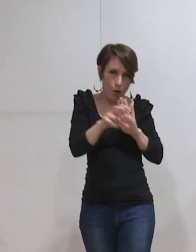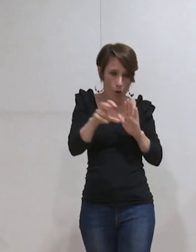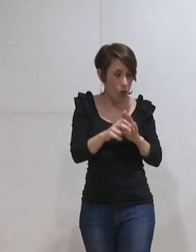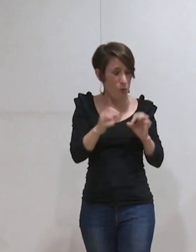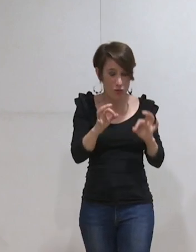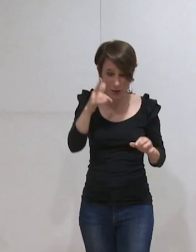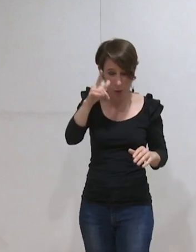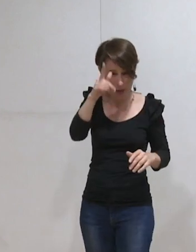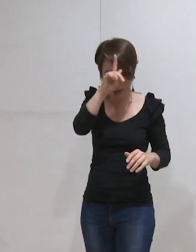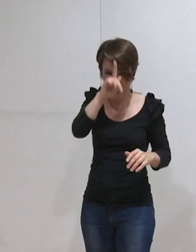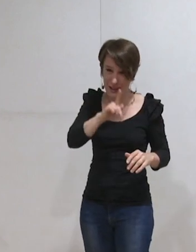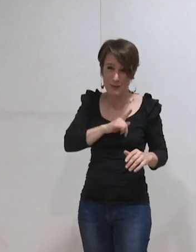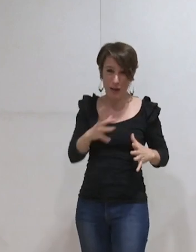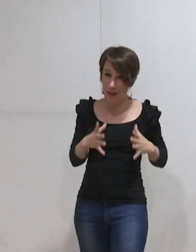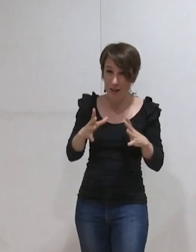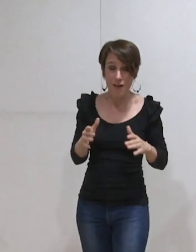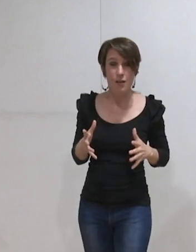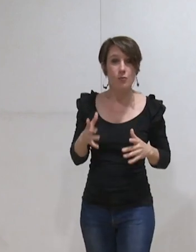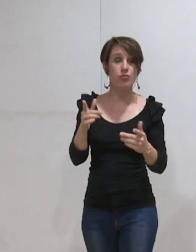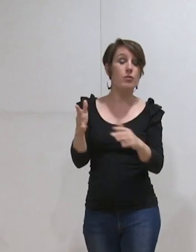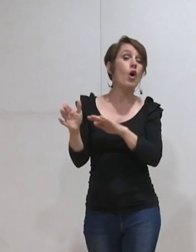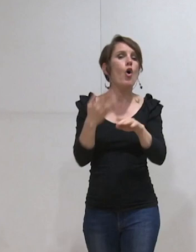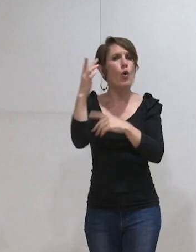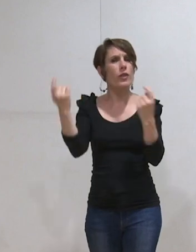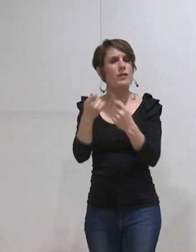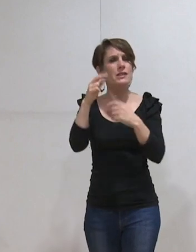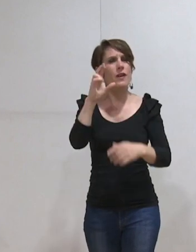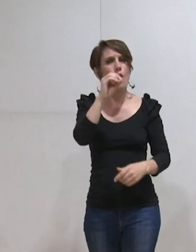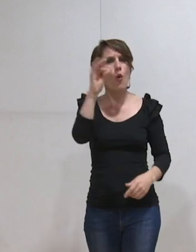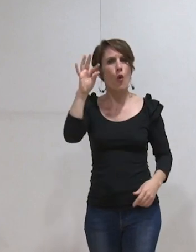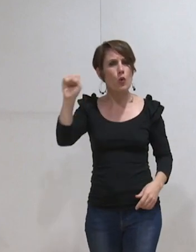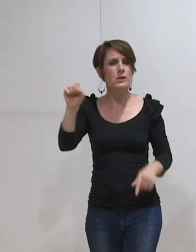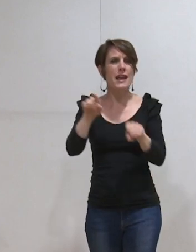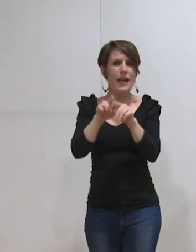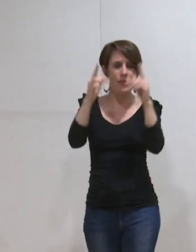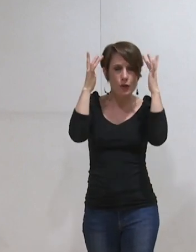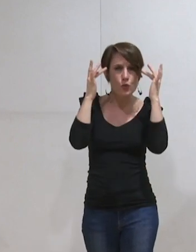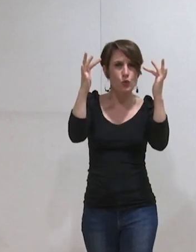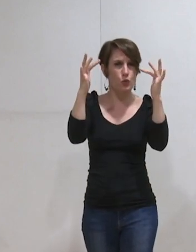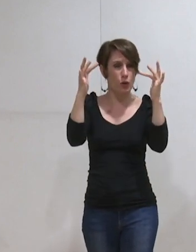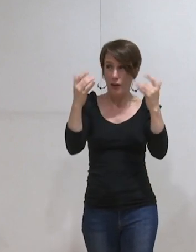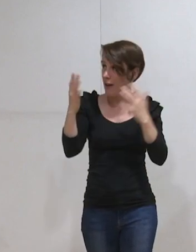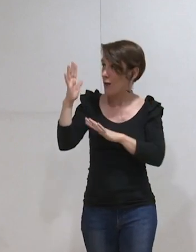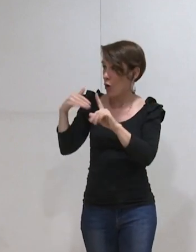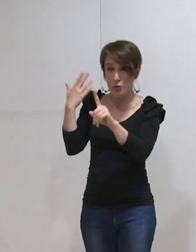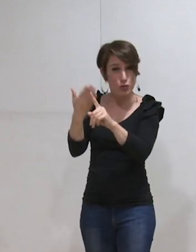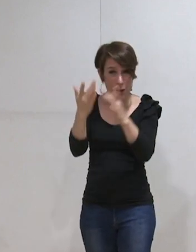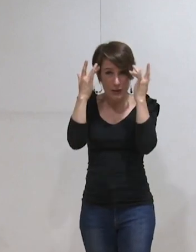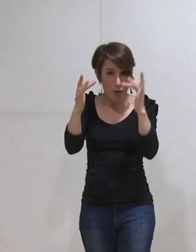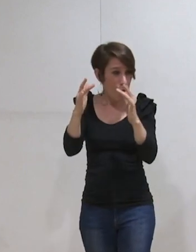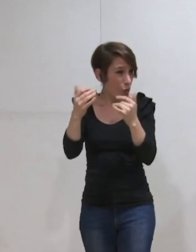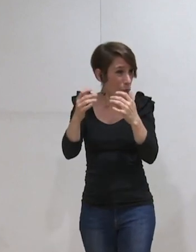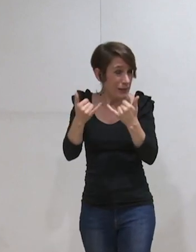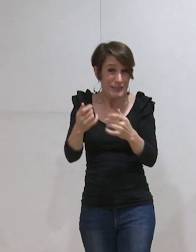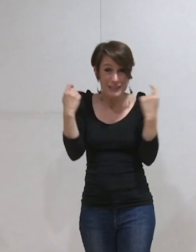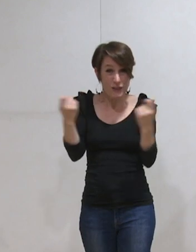Routin culture que vous avez cité Routin culture n'a jamais été sur Grenoble c'est quand même difficile de nous reprocher de baisser une subvention qui n'existait pas